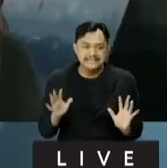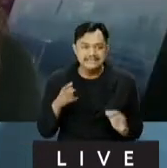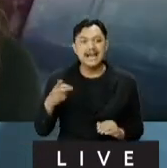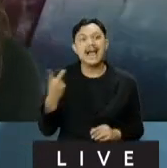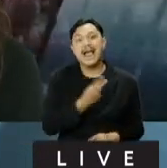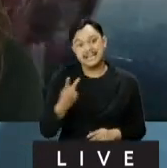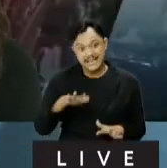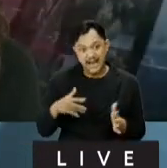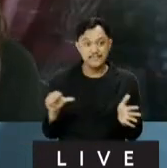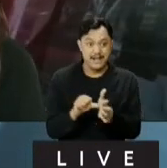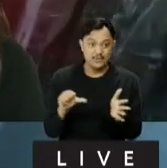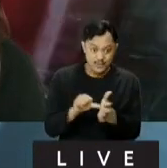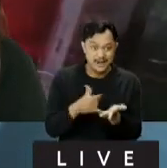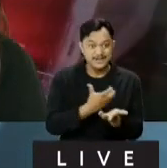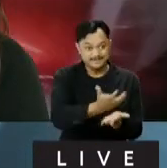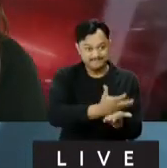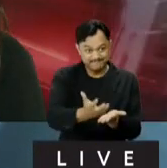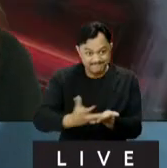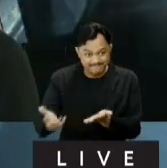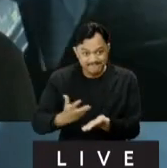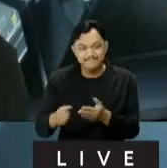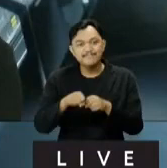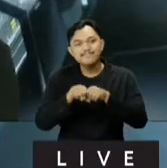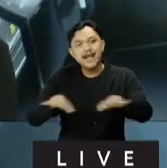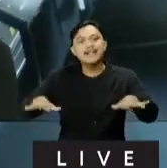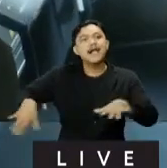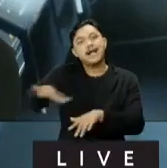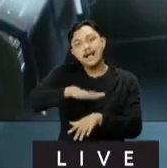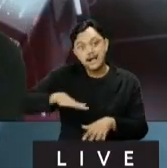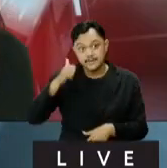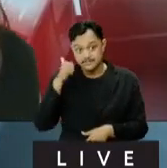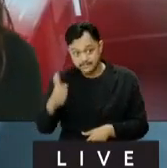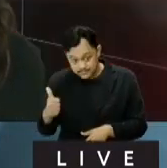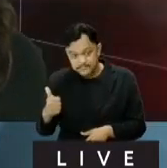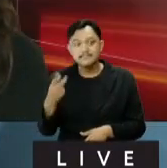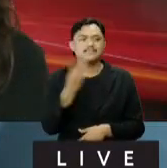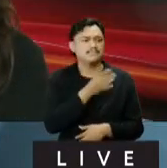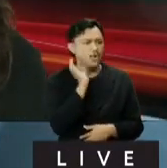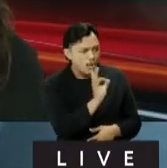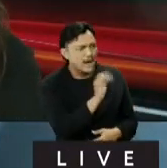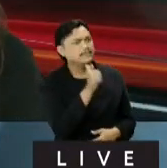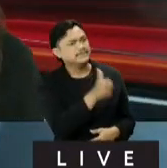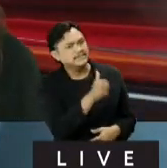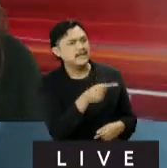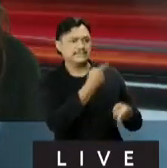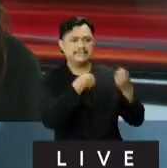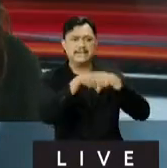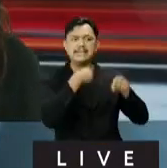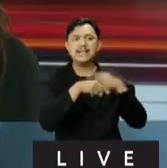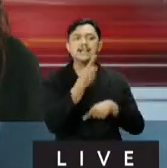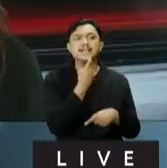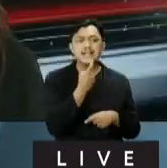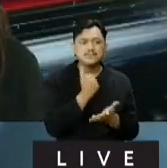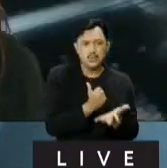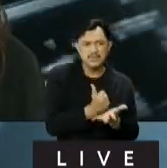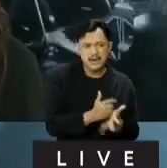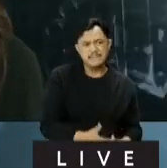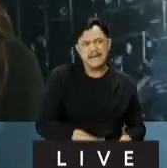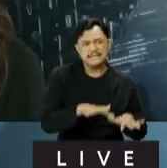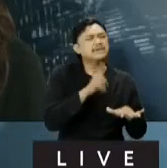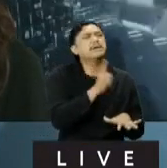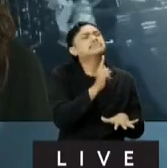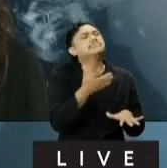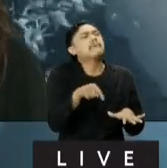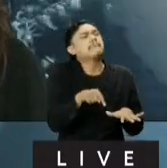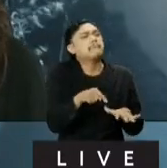dapat terdistribusi dengan rata dan baik begitu ya Pak ya. Pak Daniel, tapi kalau boleh diceritakan Pak, apa sebenarnya penyebab dari terjadinya banjir yang